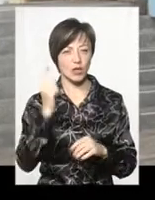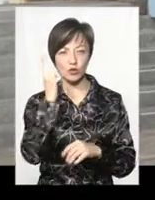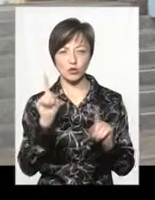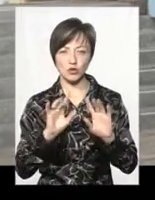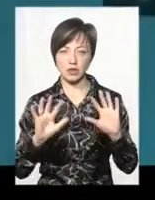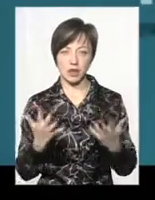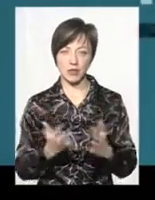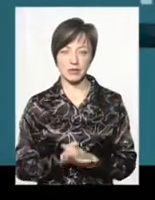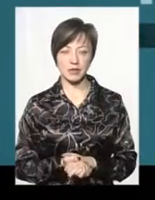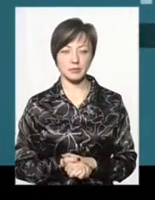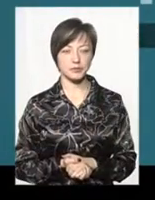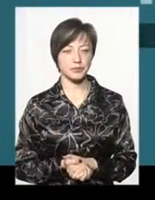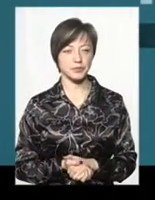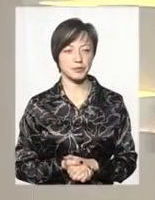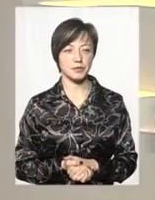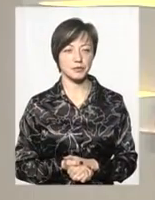це трапиться.